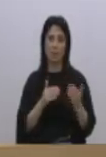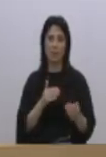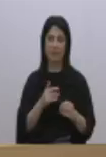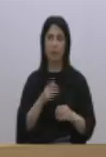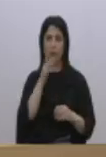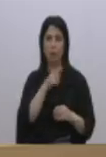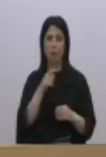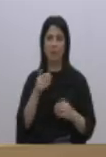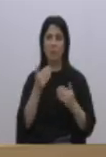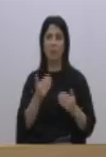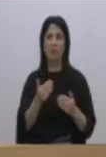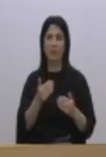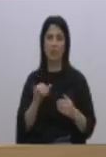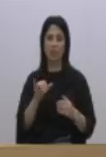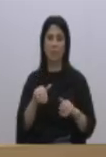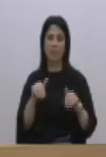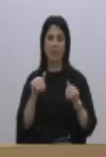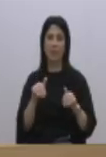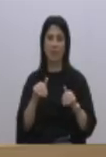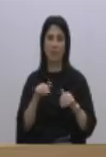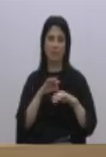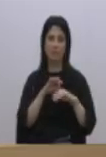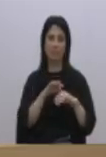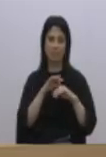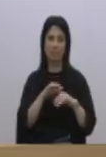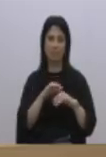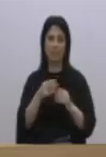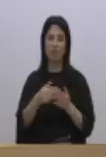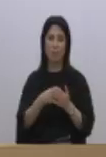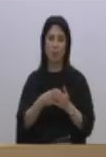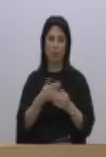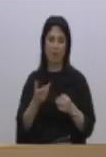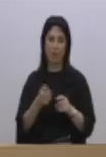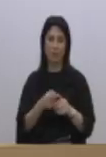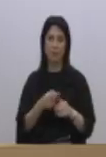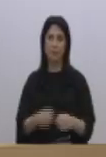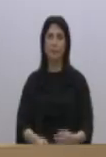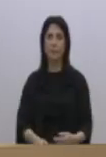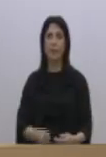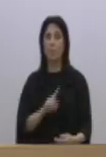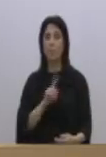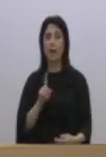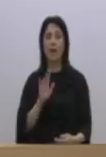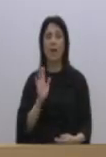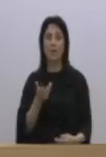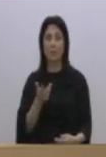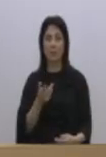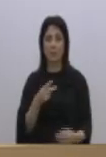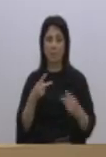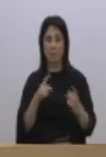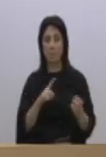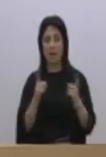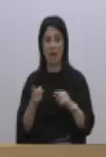და დრო მათთვის შაბათ კვირას ზოგიერთისთვის შემოსავლის წყაროა. Მაგრამ რა ხდება